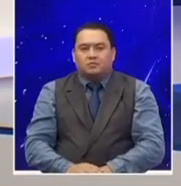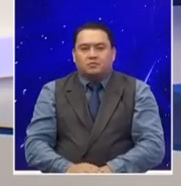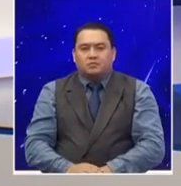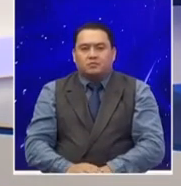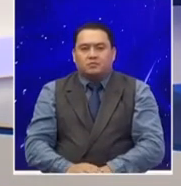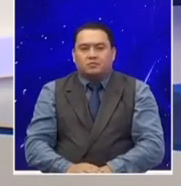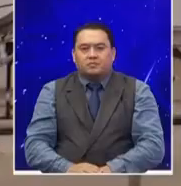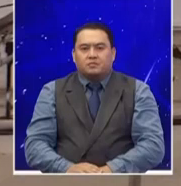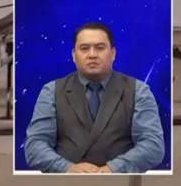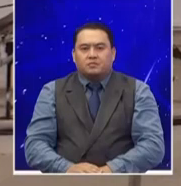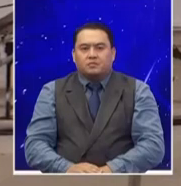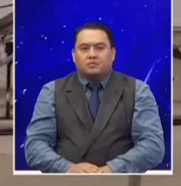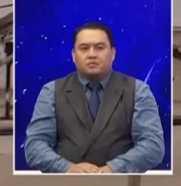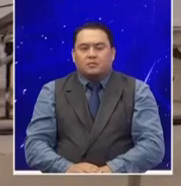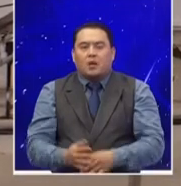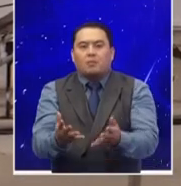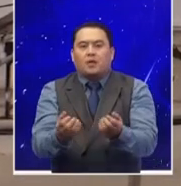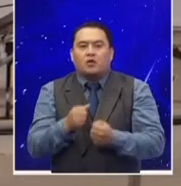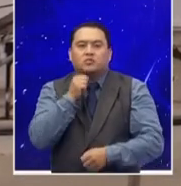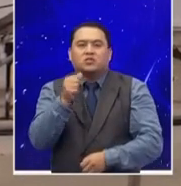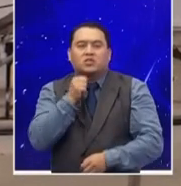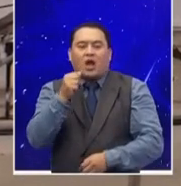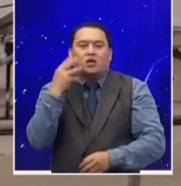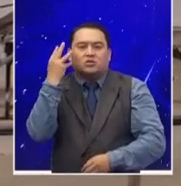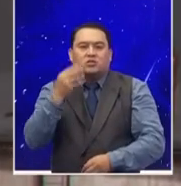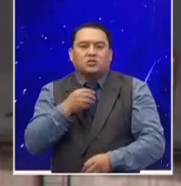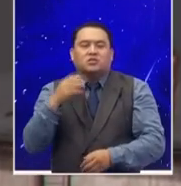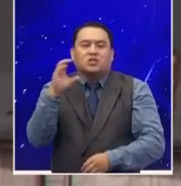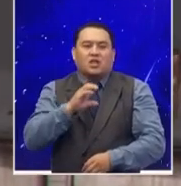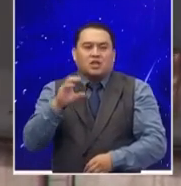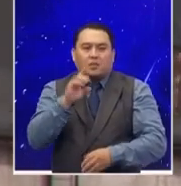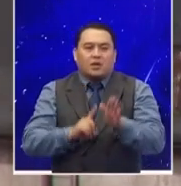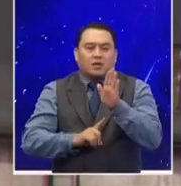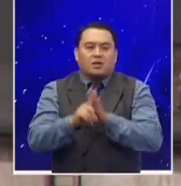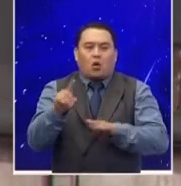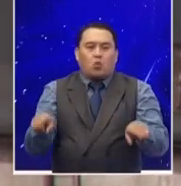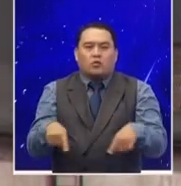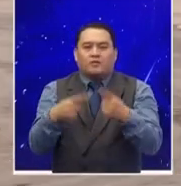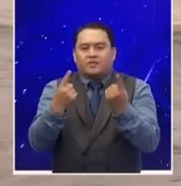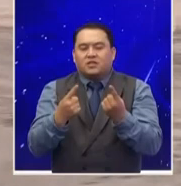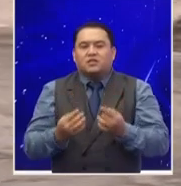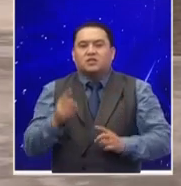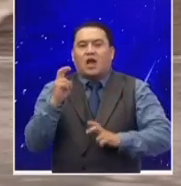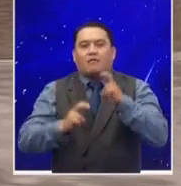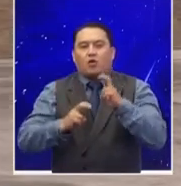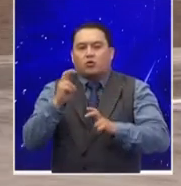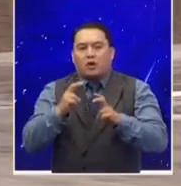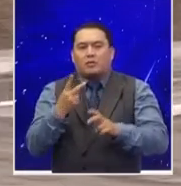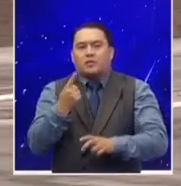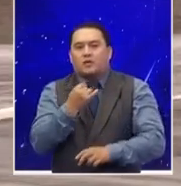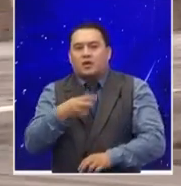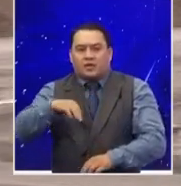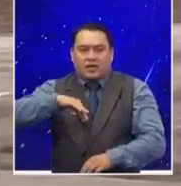Баталов. Прием сахарной свеклы стартовал в конце сентября. На запуск и модернизацию завода требовалось